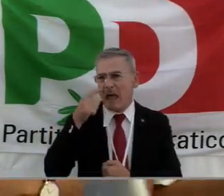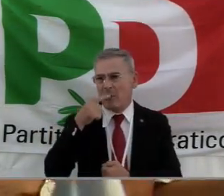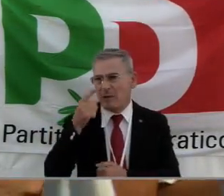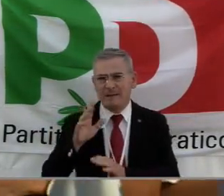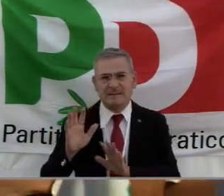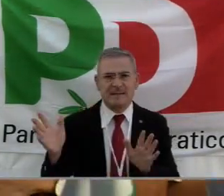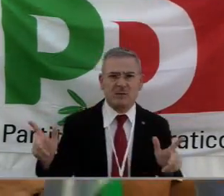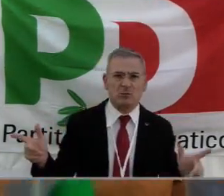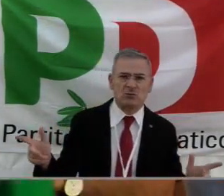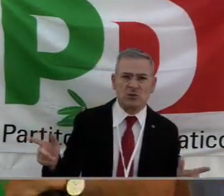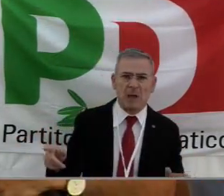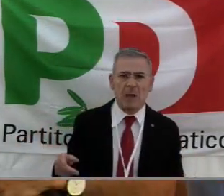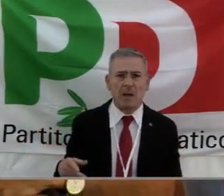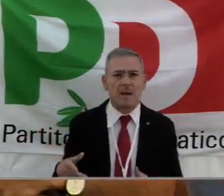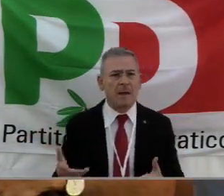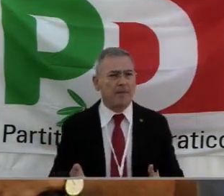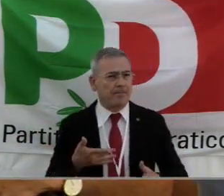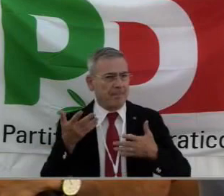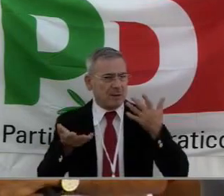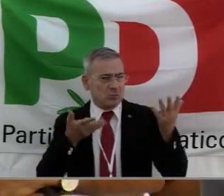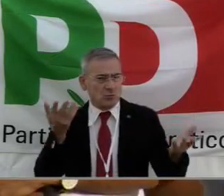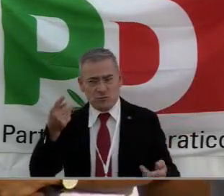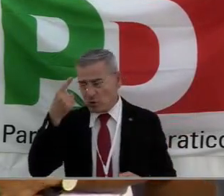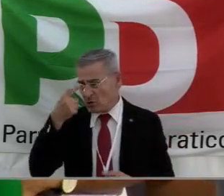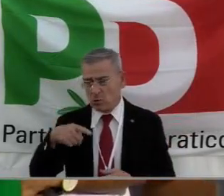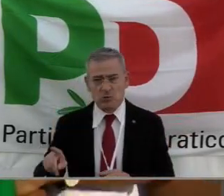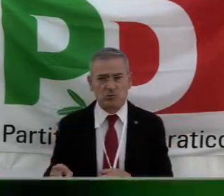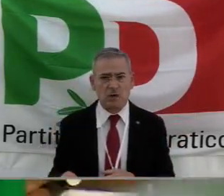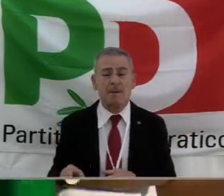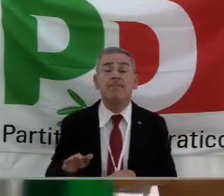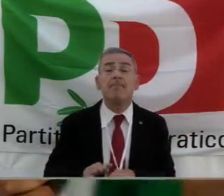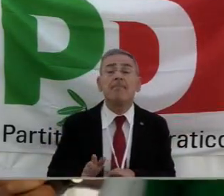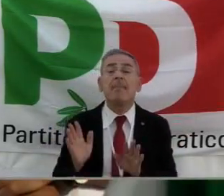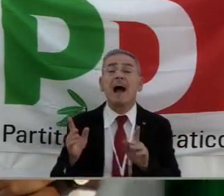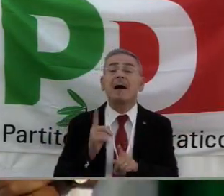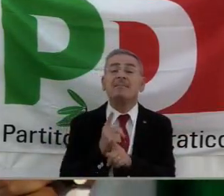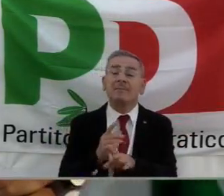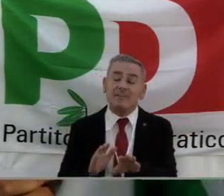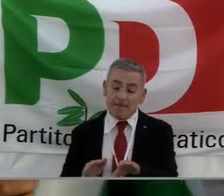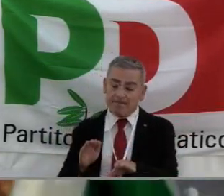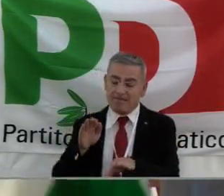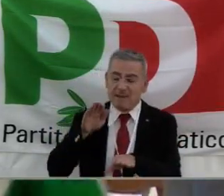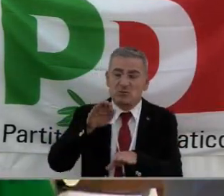arroganza, senza presunzione, ma fate un passo avanti